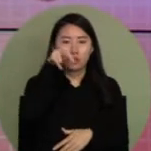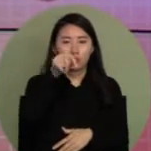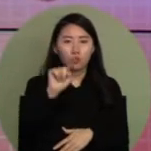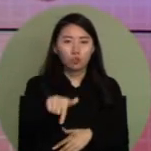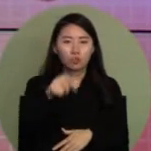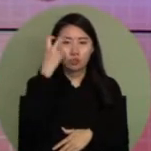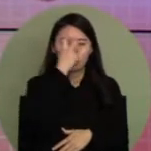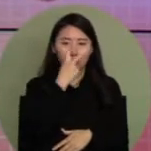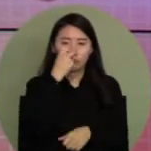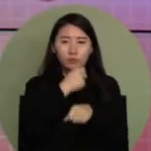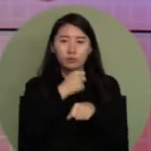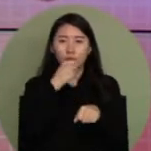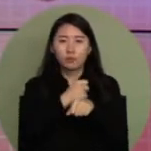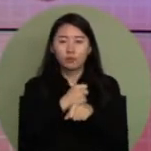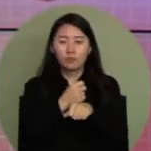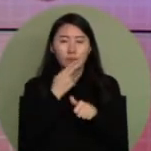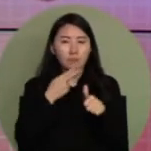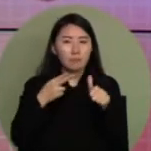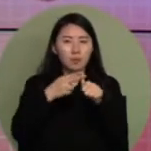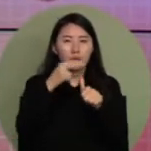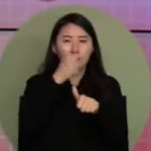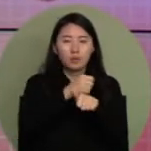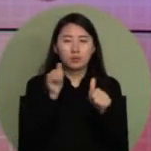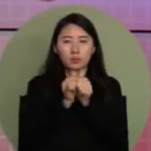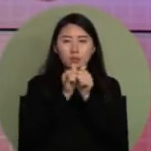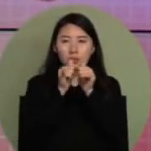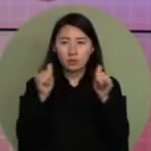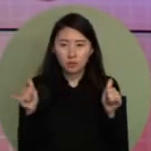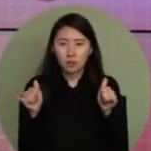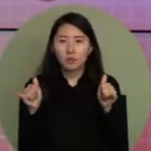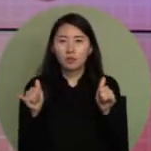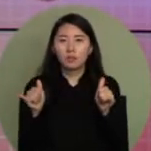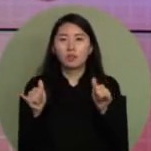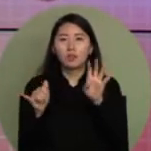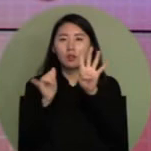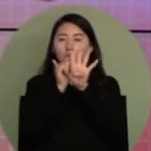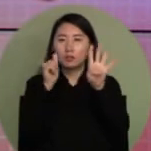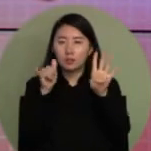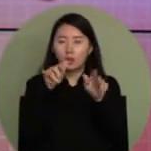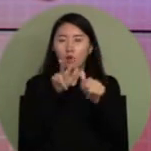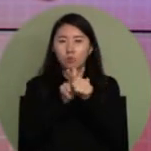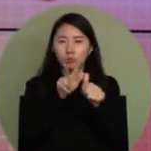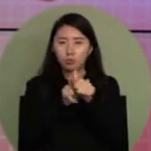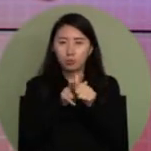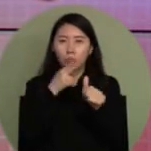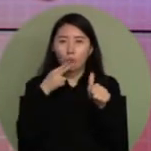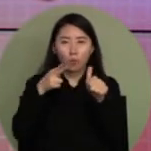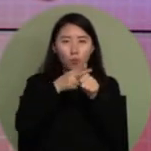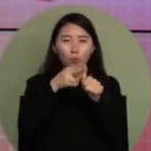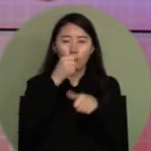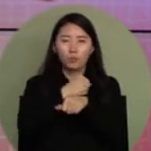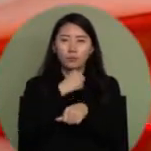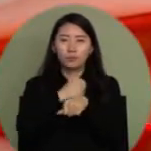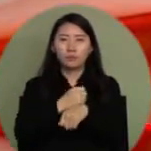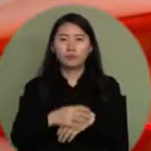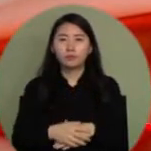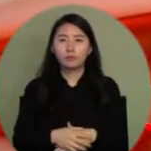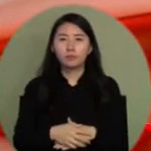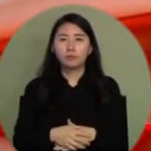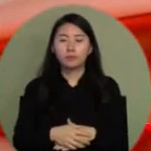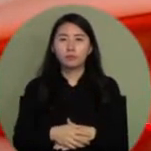있습니다 재성 고지를 다지고 있는 박 의원에게 생리 장에서 4명의 예비후보가 도전장을 던졌습니다